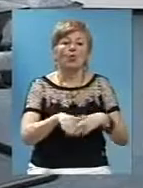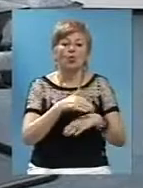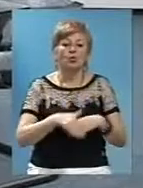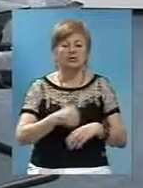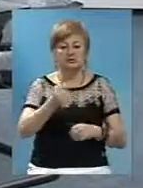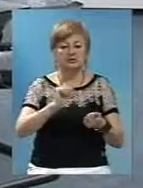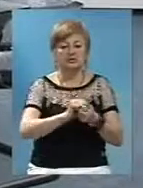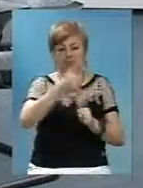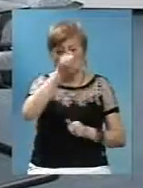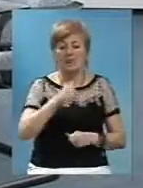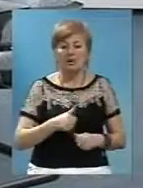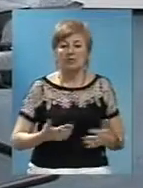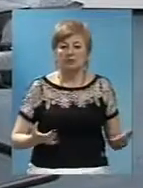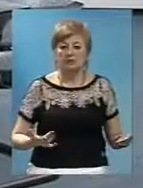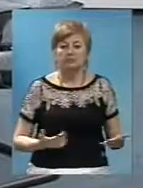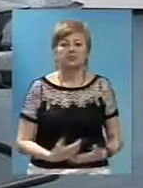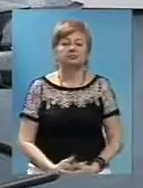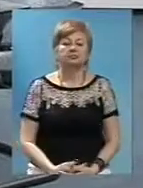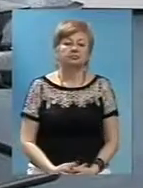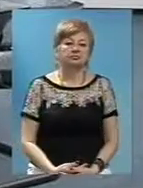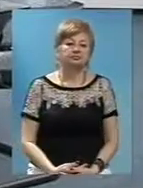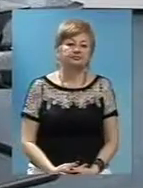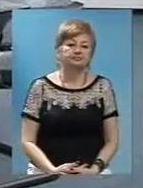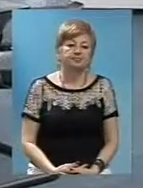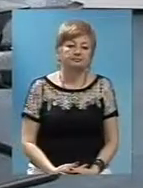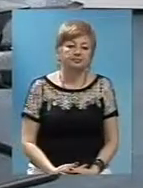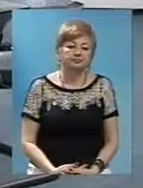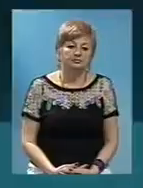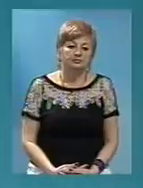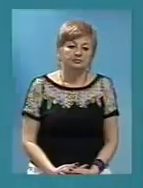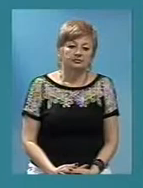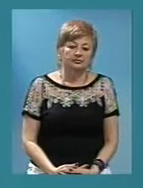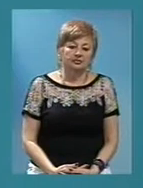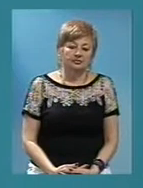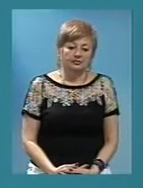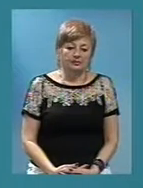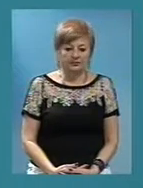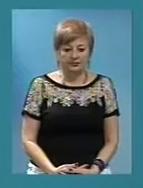ідолів. Надзвичайно цікаво. Прошу, увага на екран. Юрій Щур.